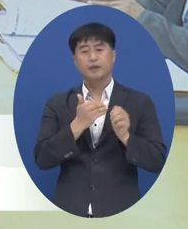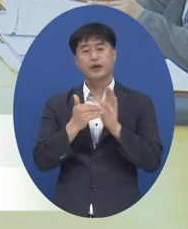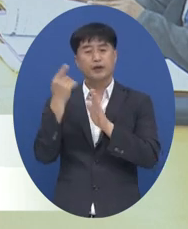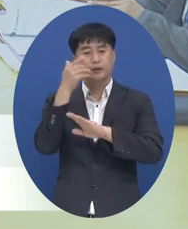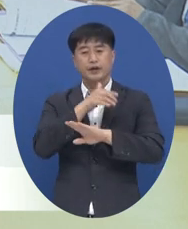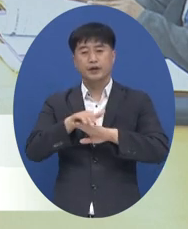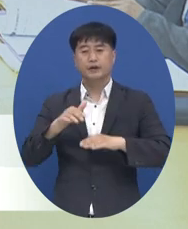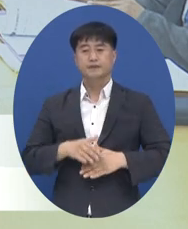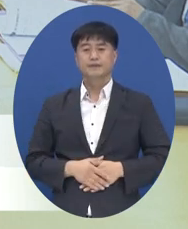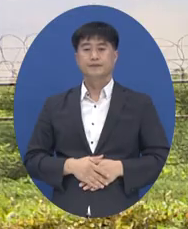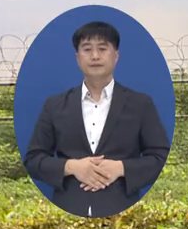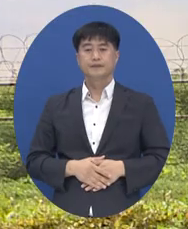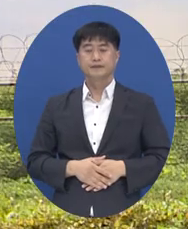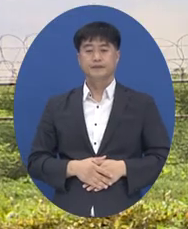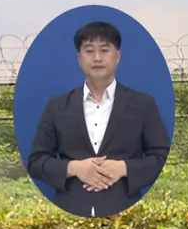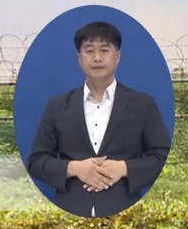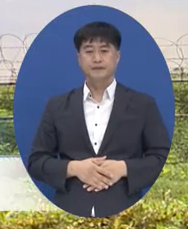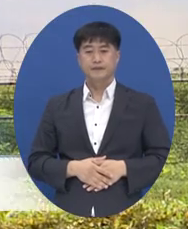보도입니다